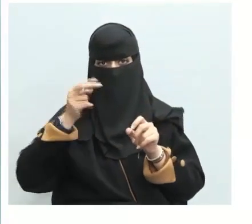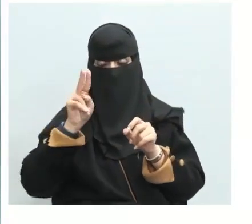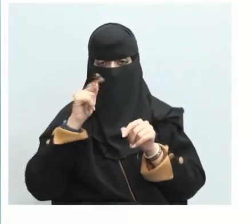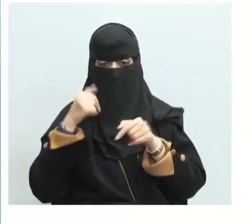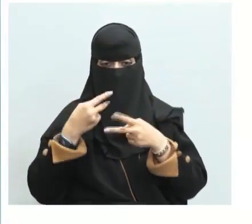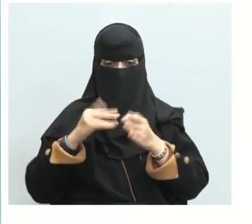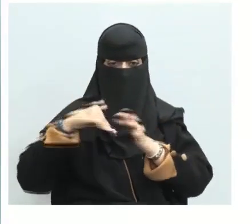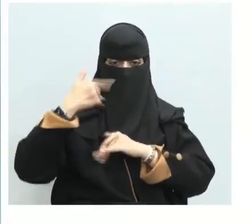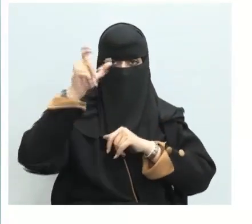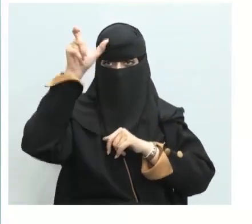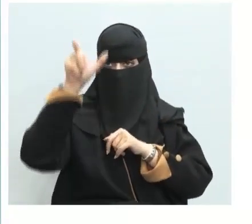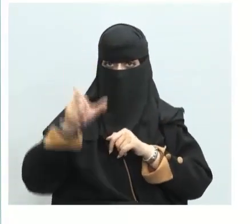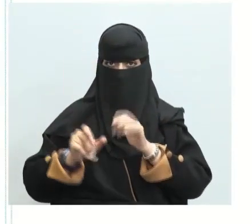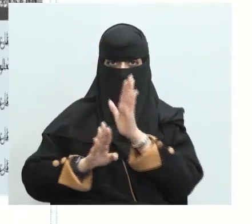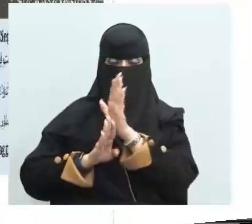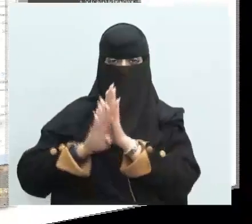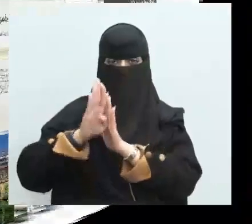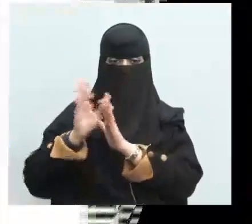بعد ذلك أدوات المطور،